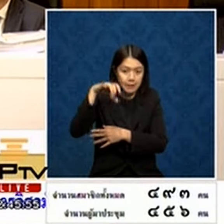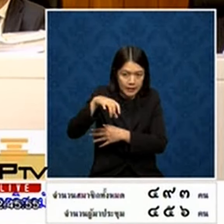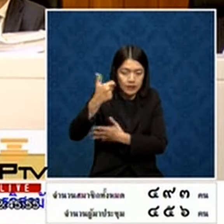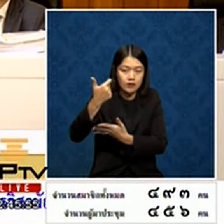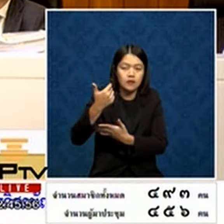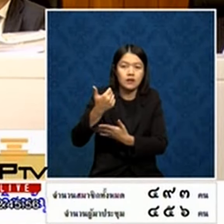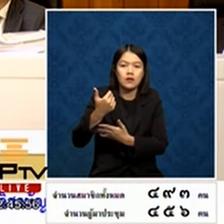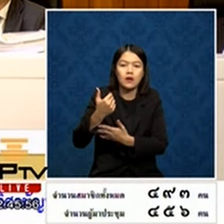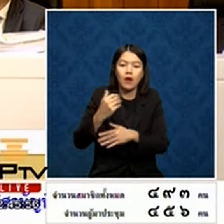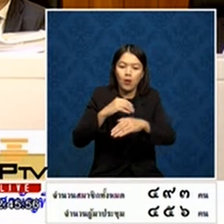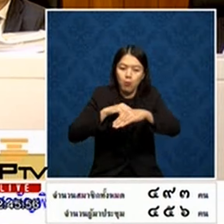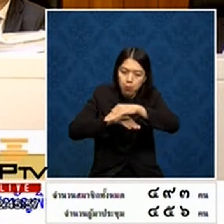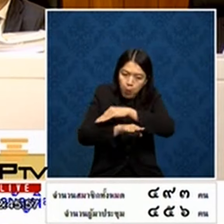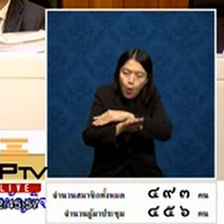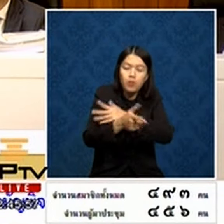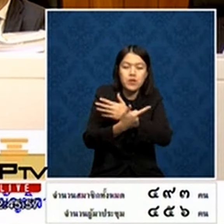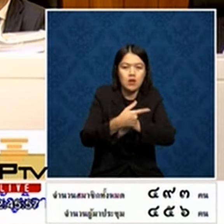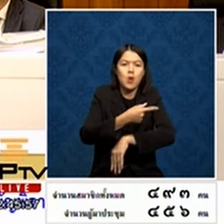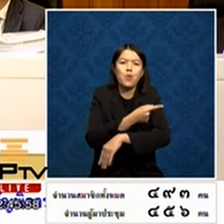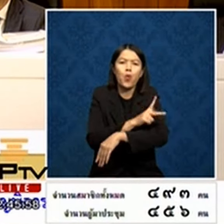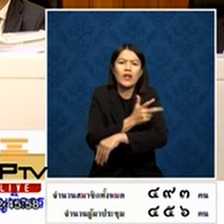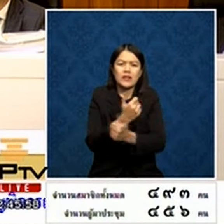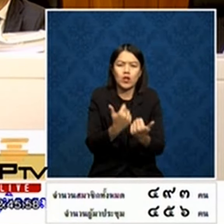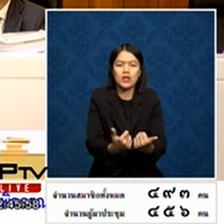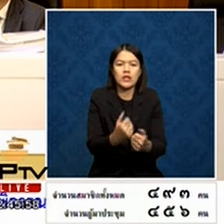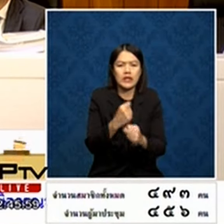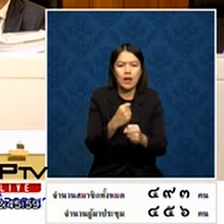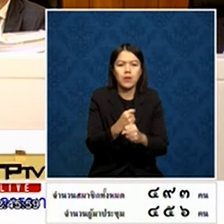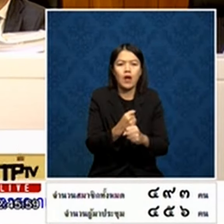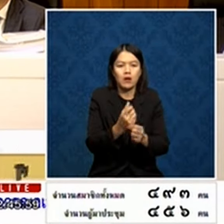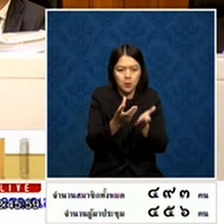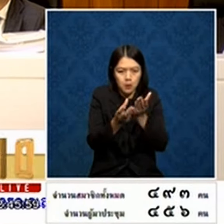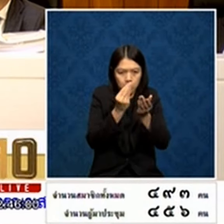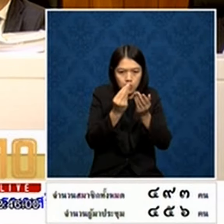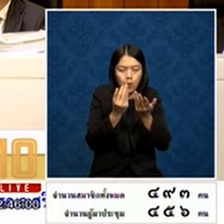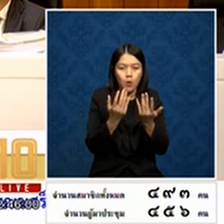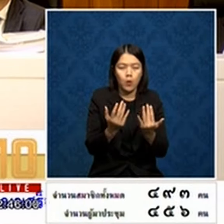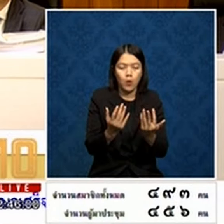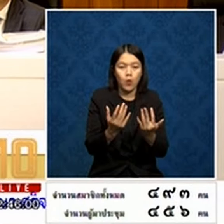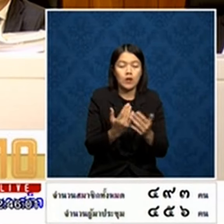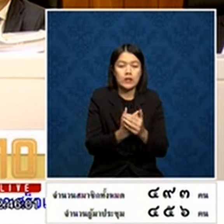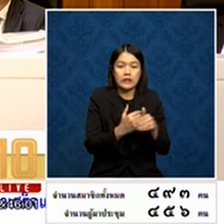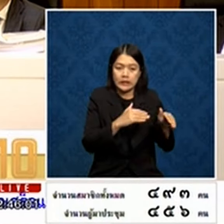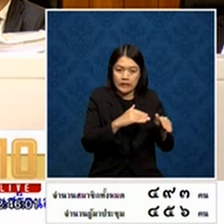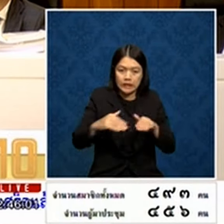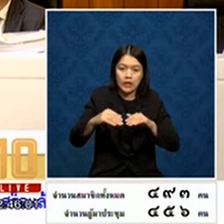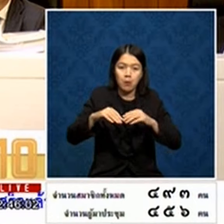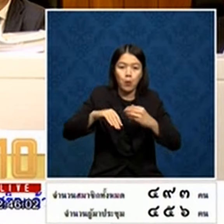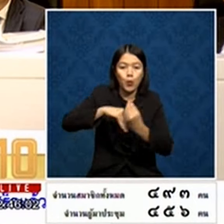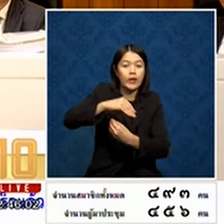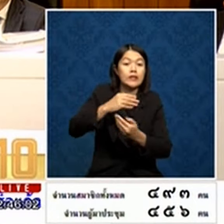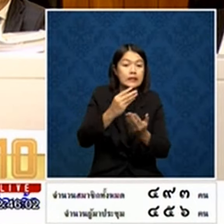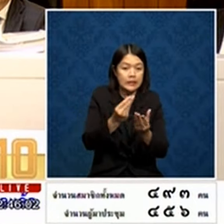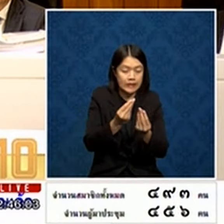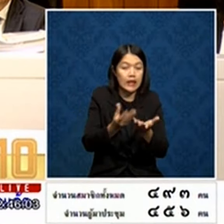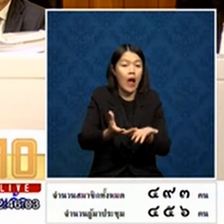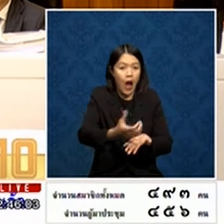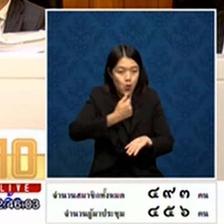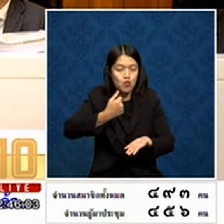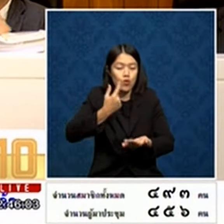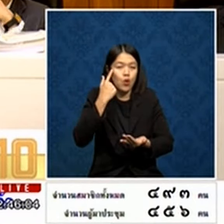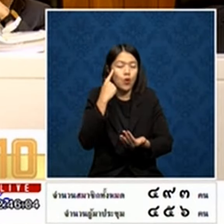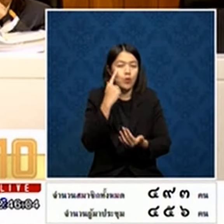ของการทำอุโมงค์ซึ่งจังหวัดภูเก็ตขณะนี้อยู่ในระหว่างของการศึกษาและอยู่ในระหว่างที่จะเวนคืนที่ดินก็ขออนุญาตนำเรียนความ